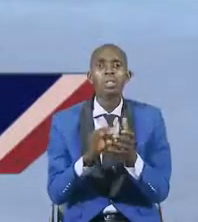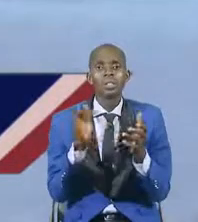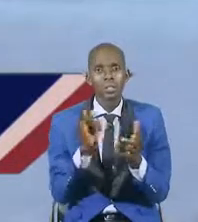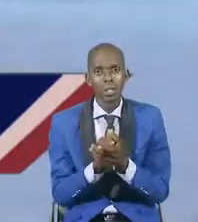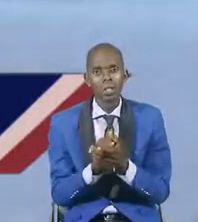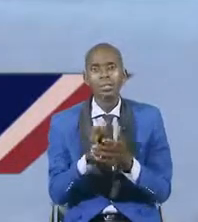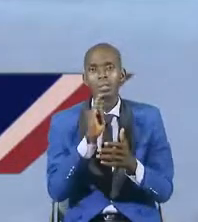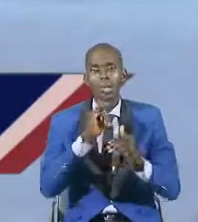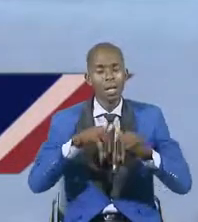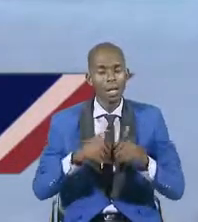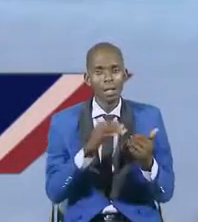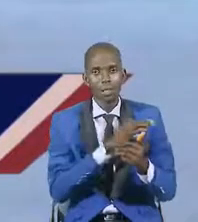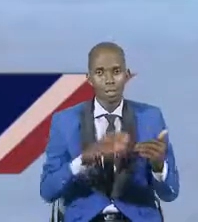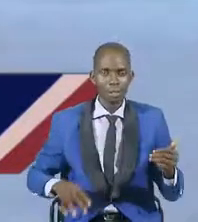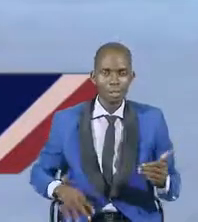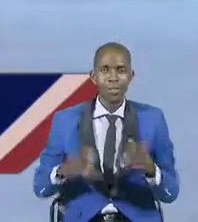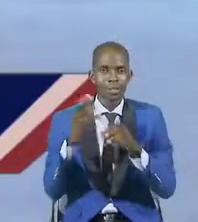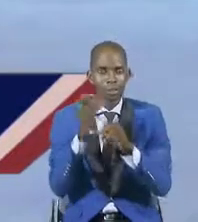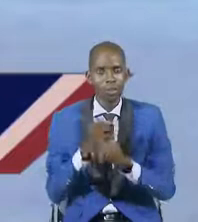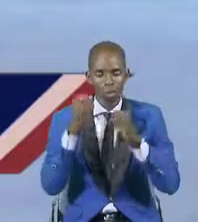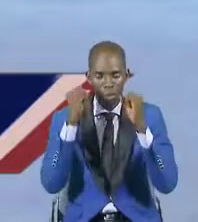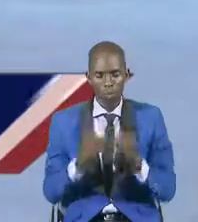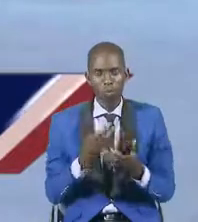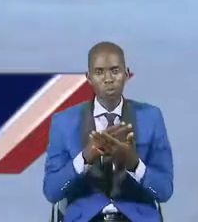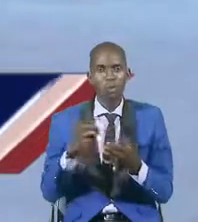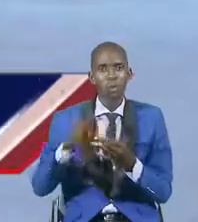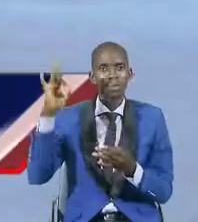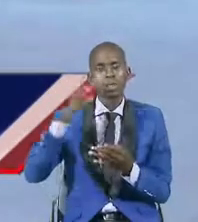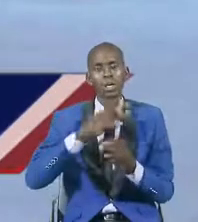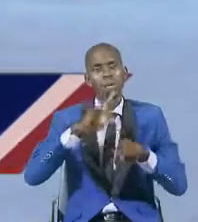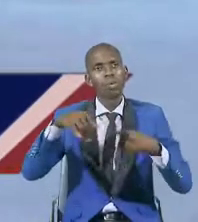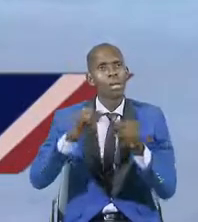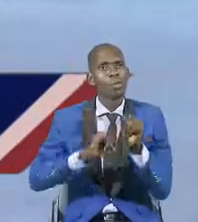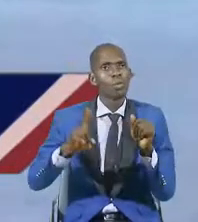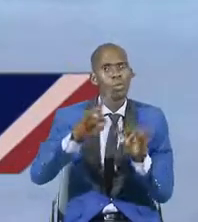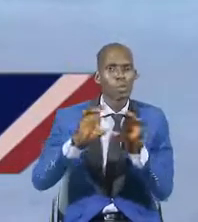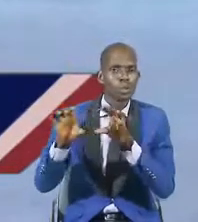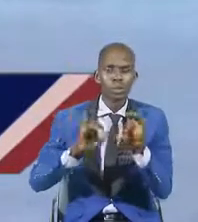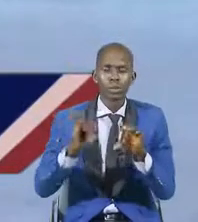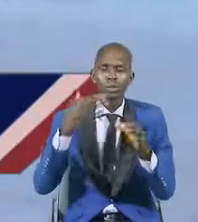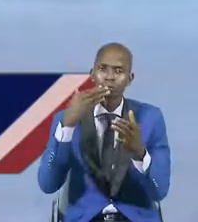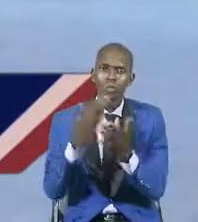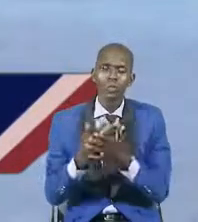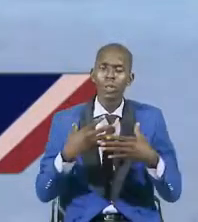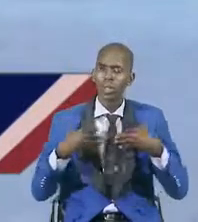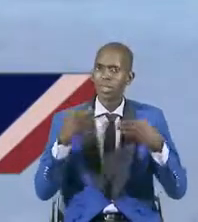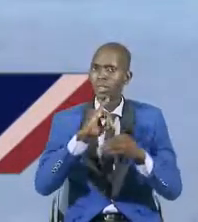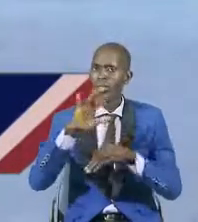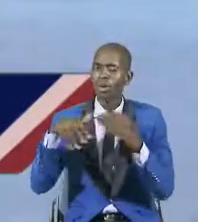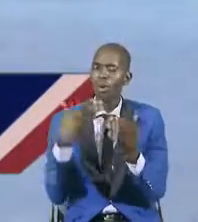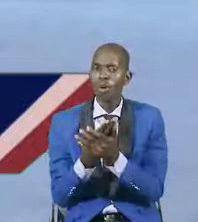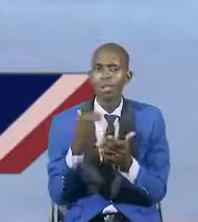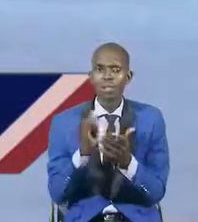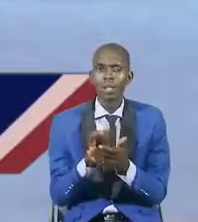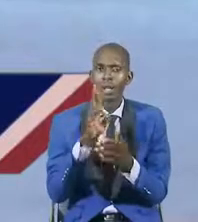maladies, comment Dieu, le Saint-Esprit, là où un du Saint-Esprit et de force, il allait